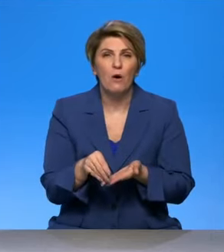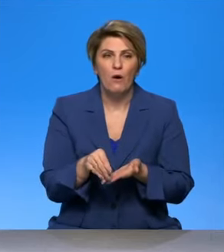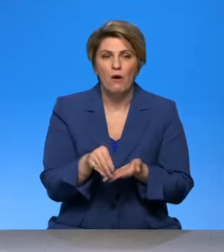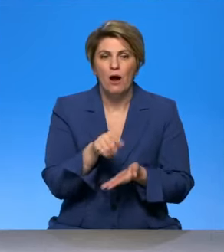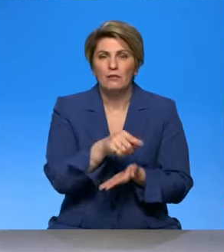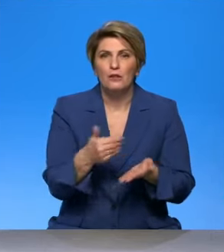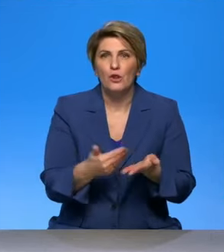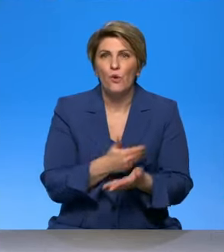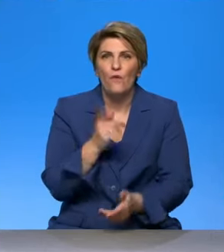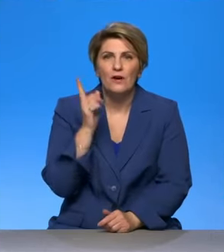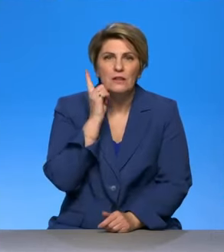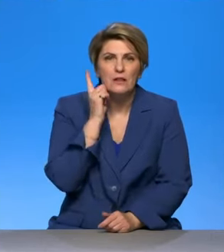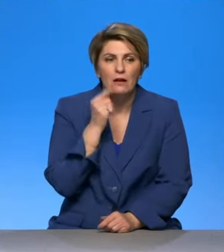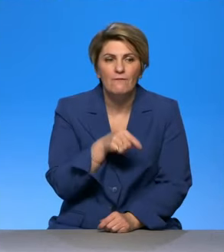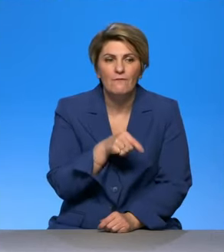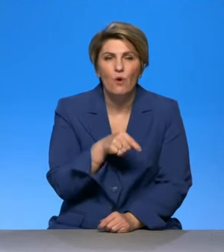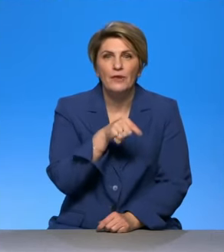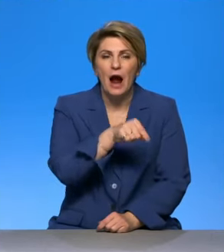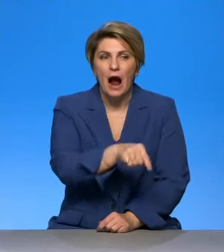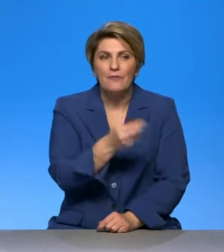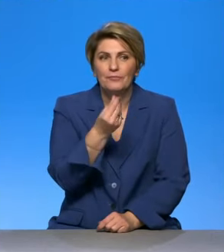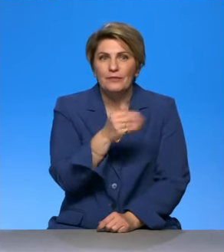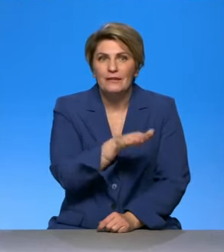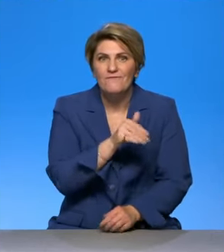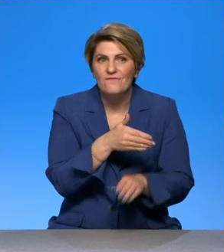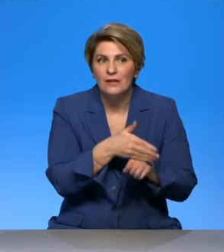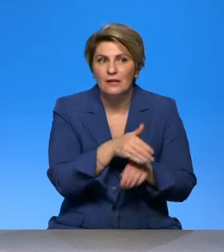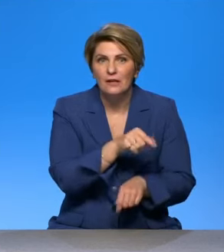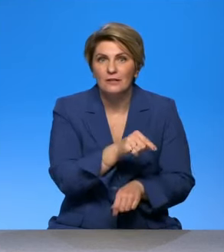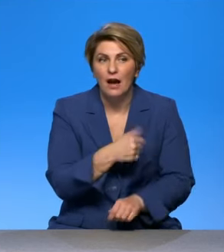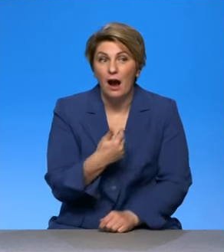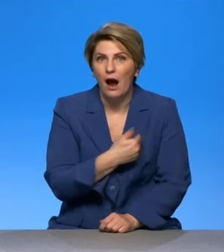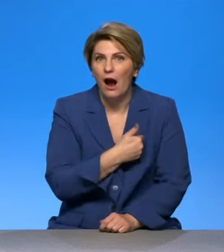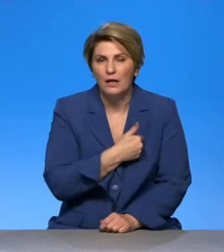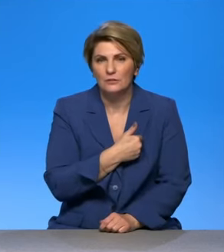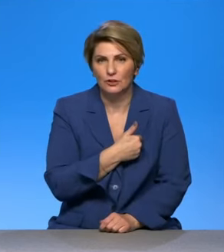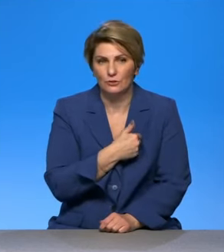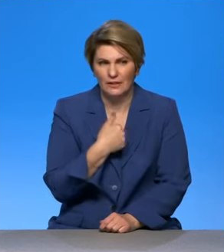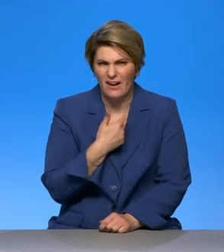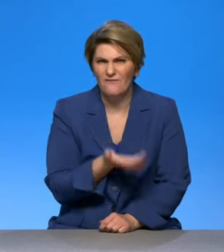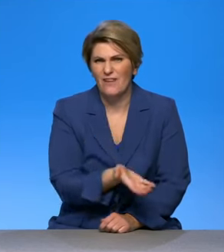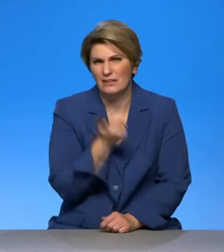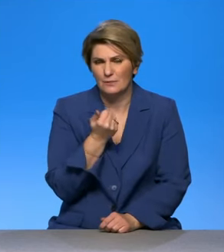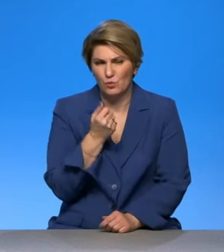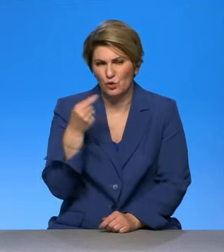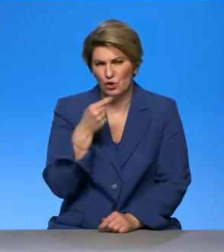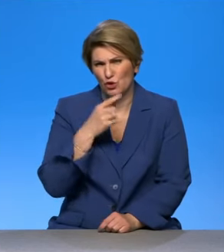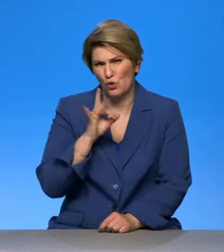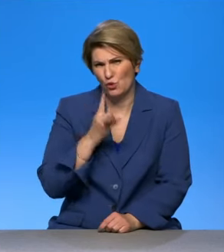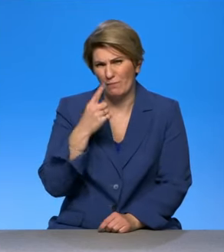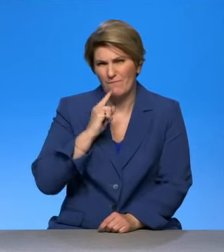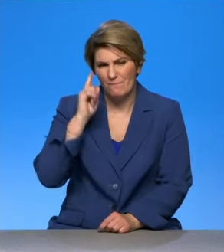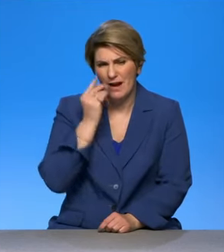там в кредит, он думает... Да, вот хочу, возьму 1000 рублей в месяц, да бог с